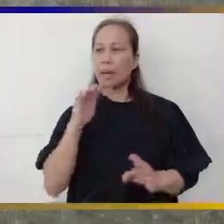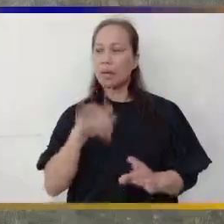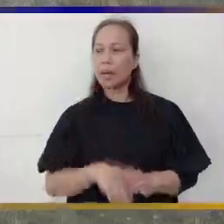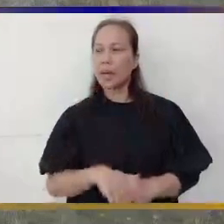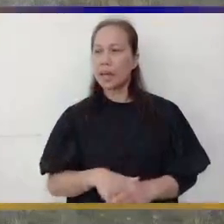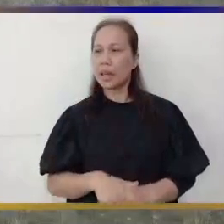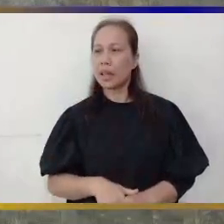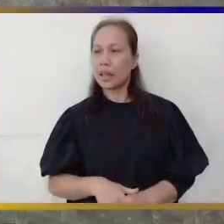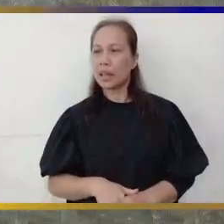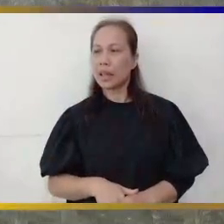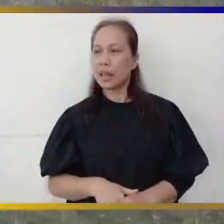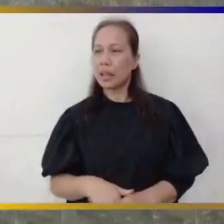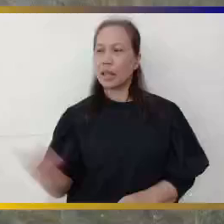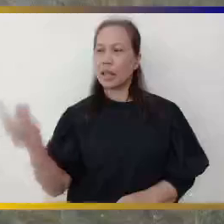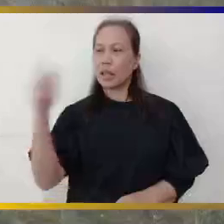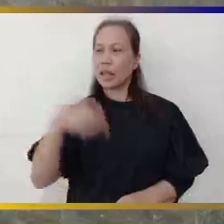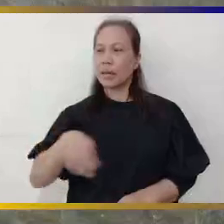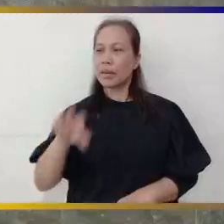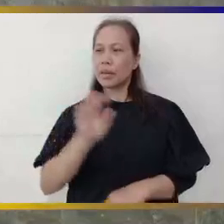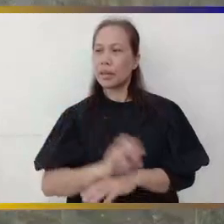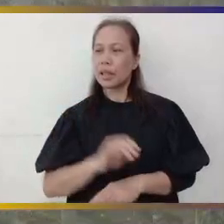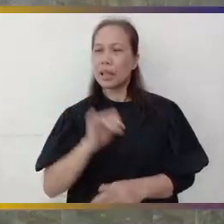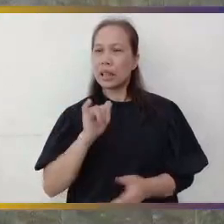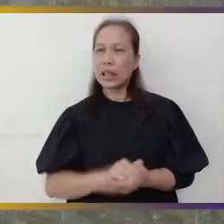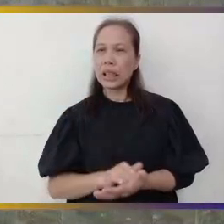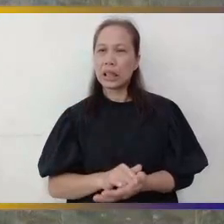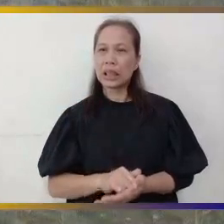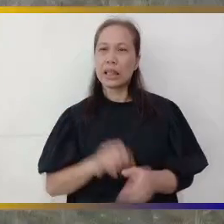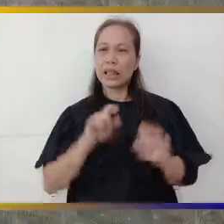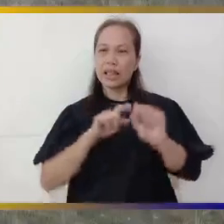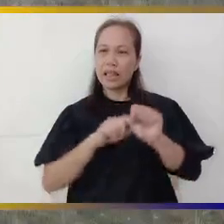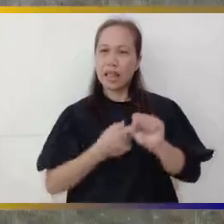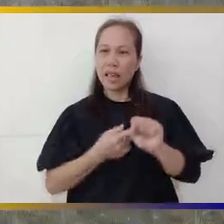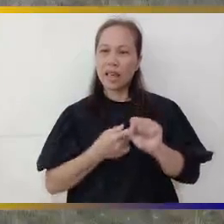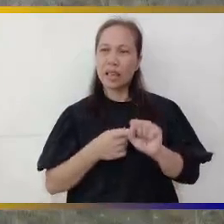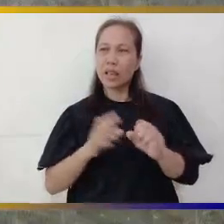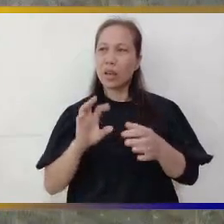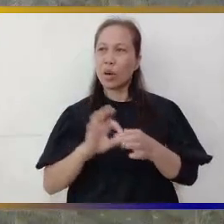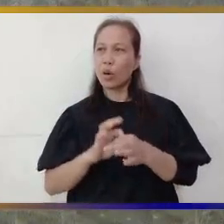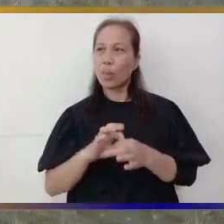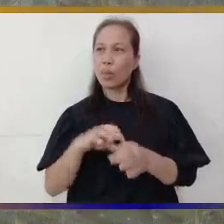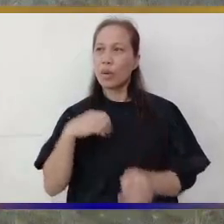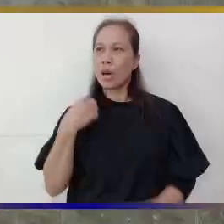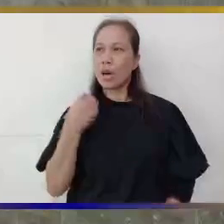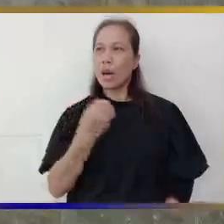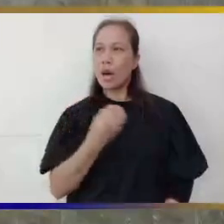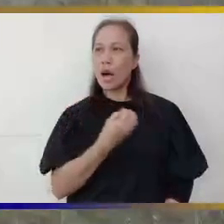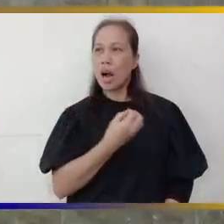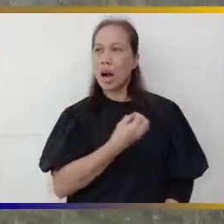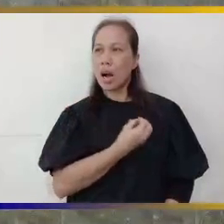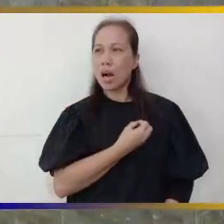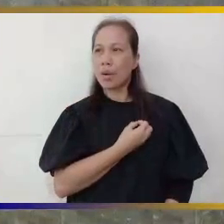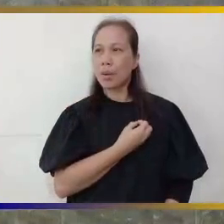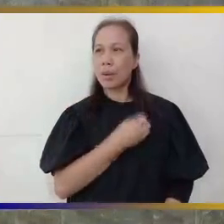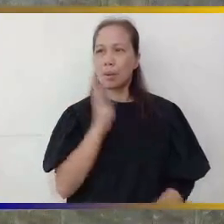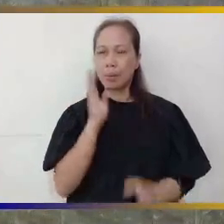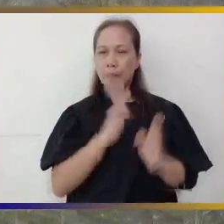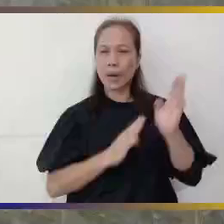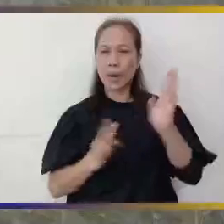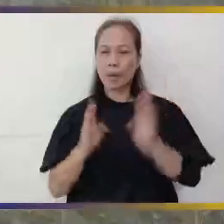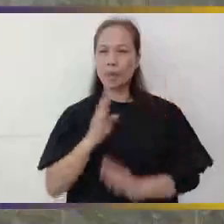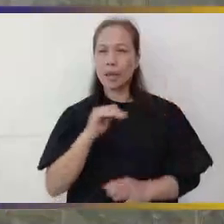simula ng problema natin sa Worship ay yung kakulangan natin sa pagkakilala natin sa